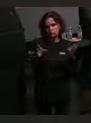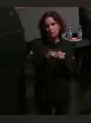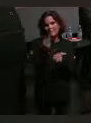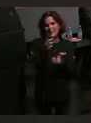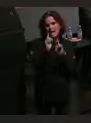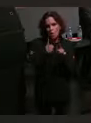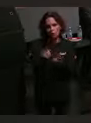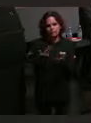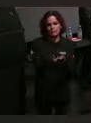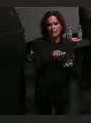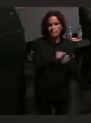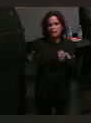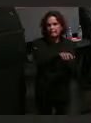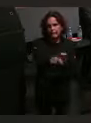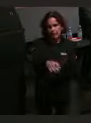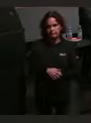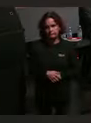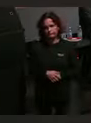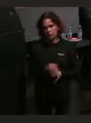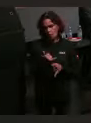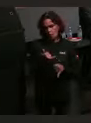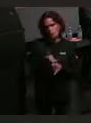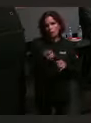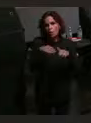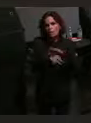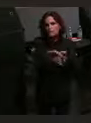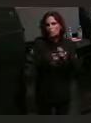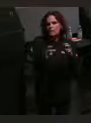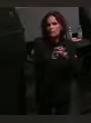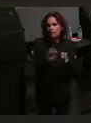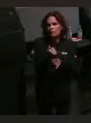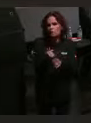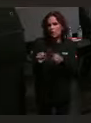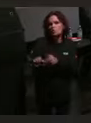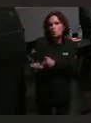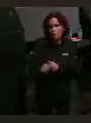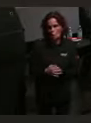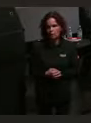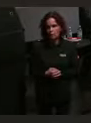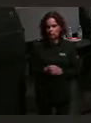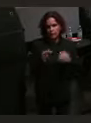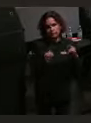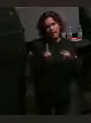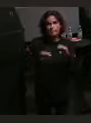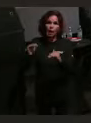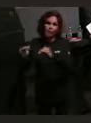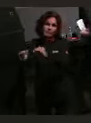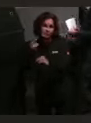til politikere, hvordan unngå kraftunderskudd eller svak kraftbalanse, alt ettersom hvilken fagretning man